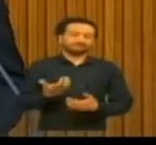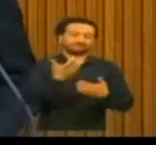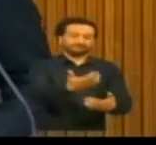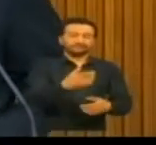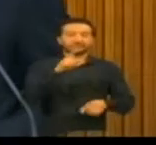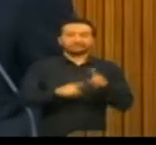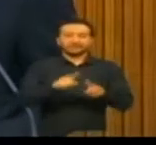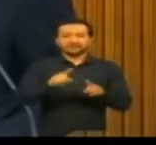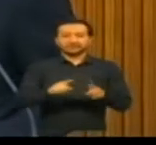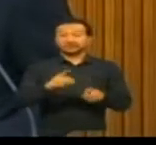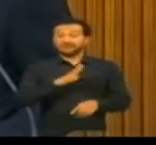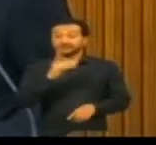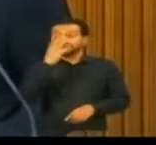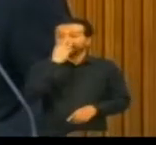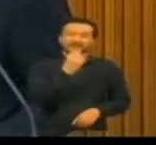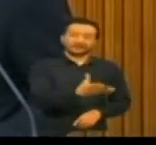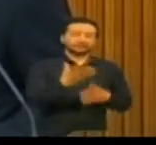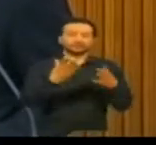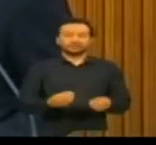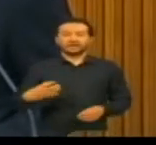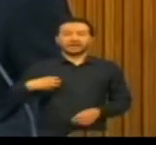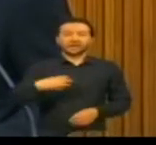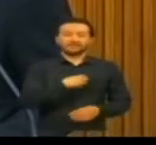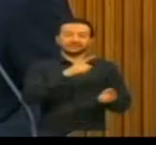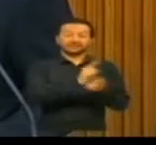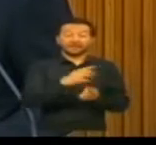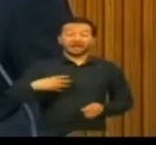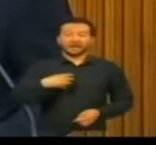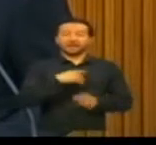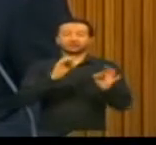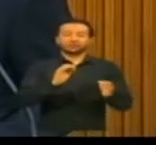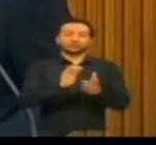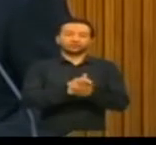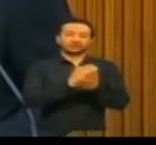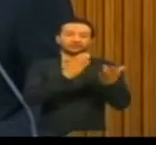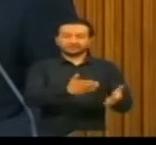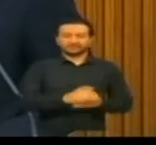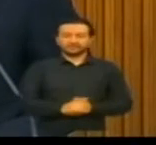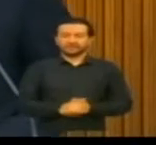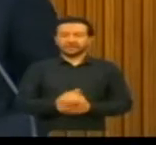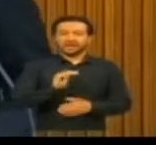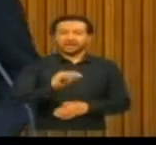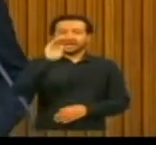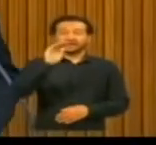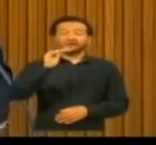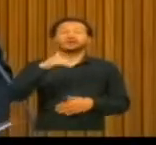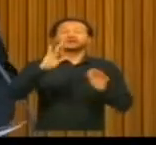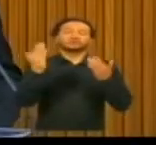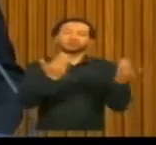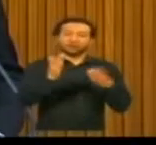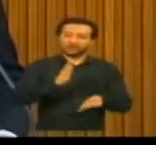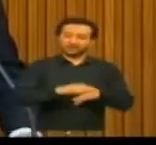Bazen durumumuz iyiyse bir hediye alırız. Annemizin anneler gününü kutlarız. Hayatta değilse dualar